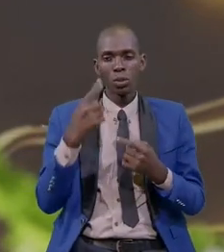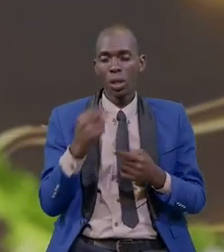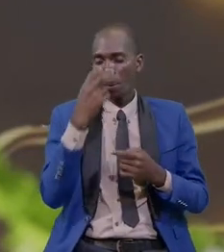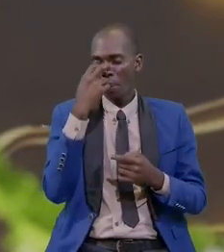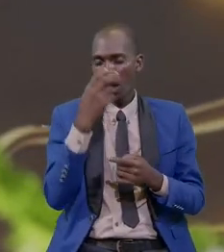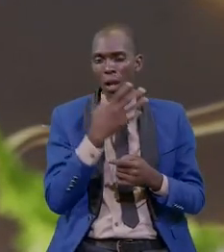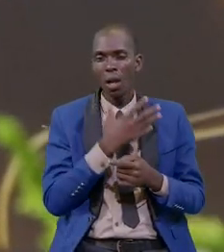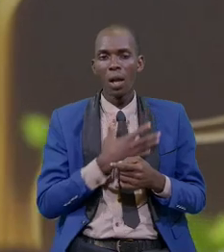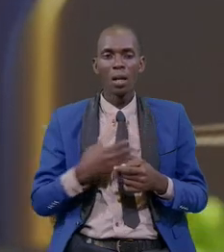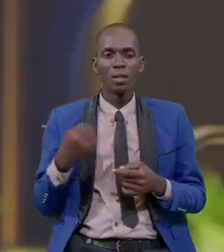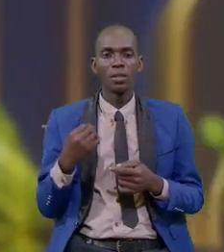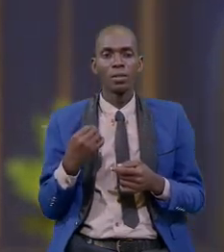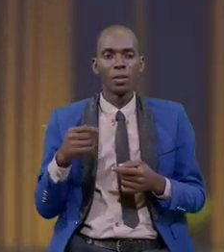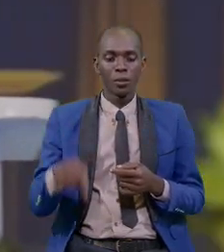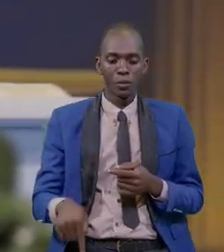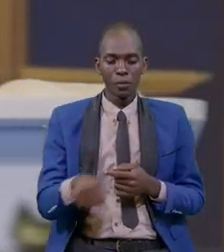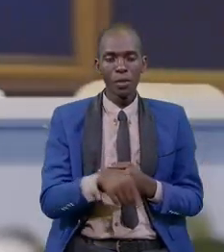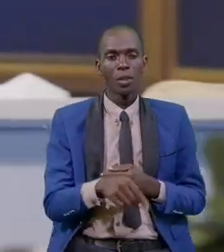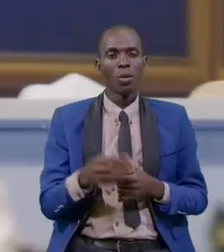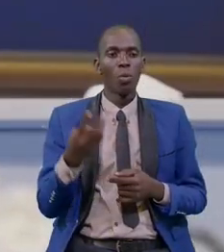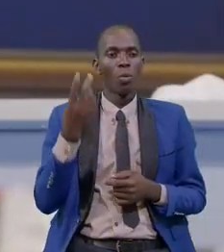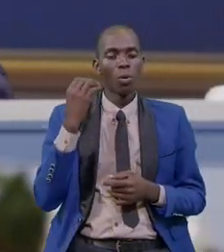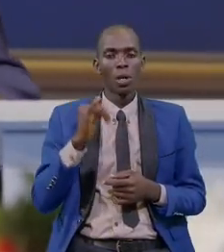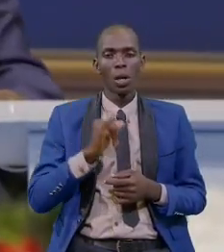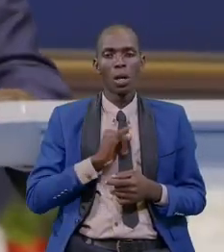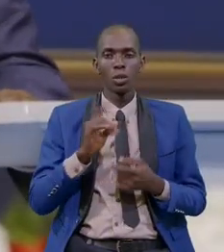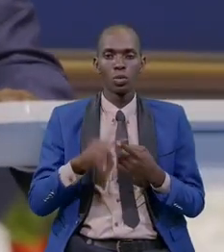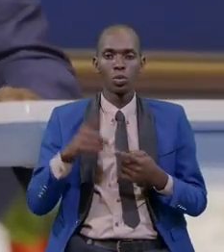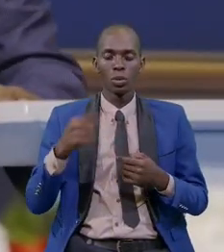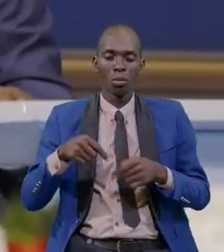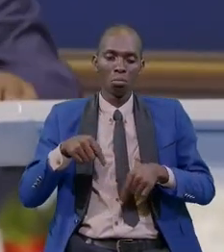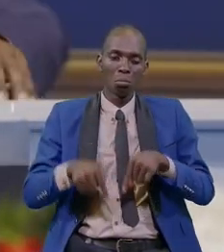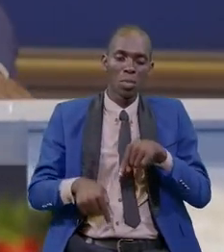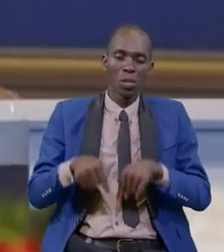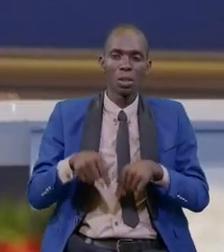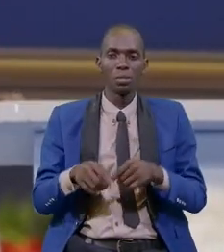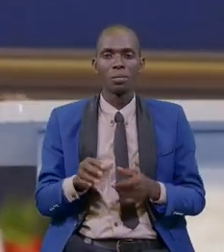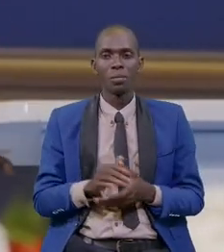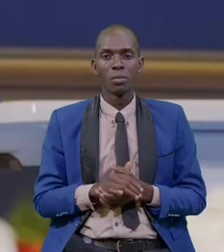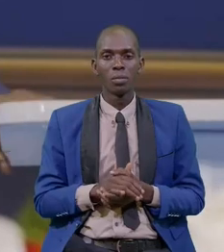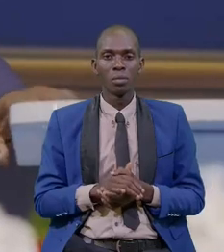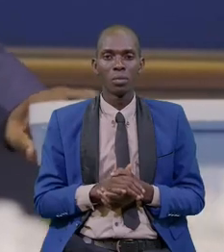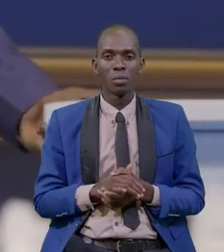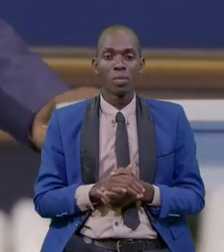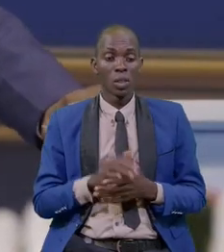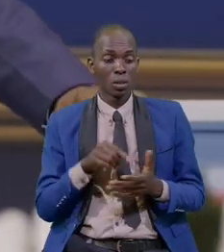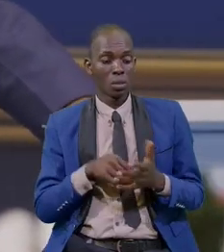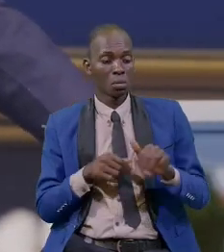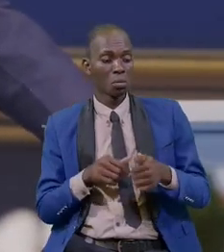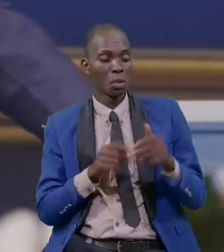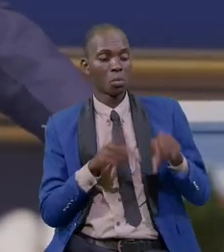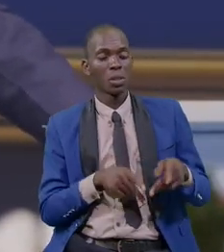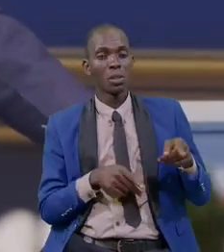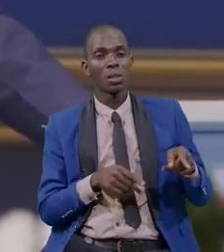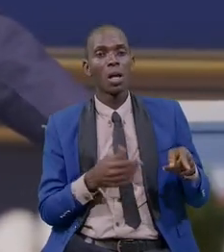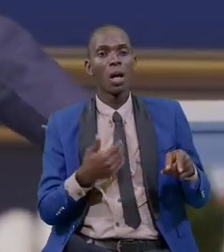du boiteux. Je suis le pied du boiteux. Je suis le pied du boiteux. L'autre là, il